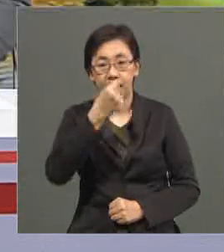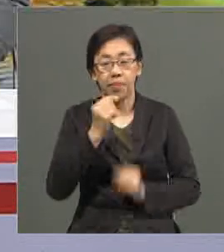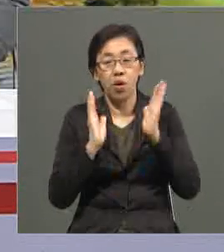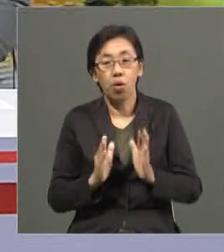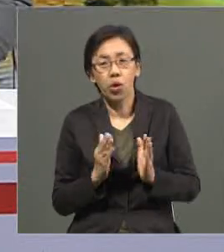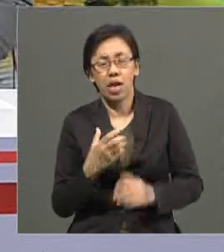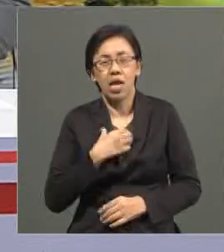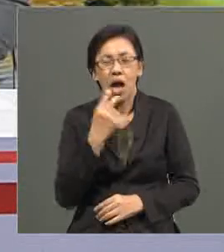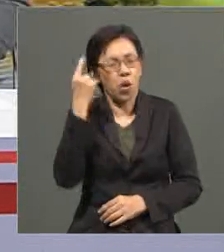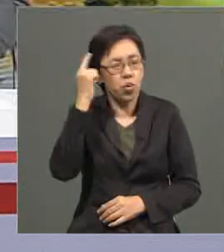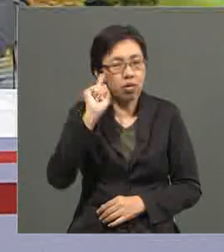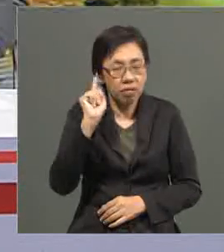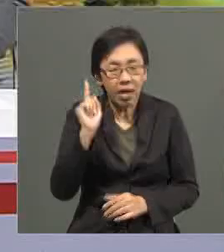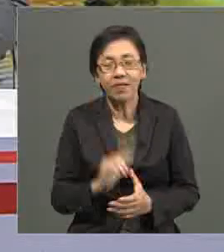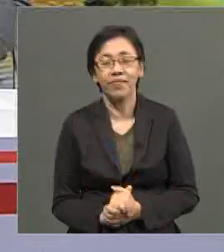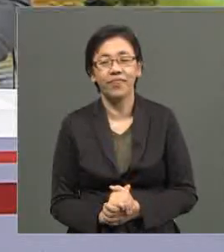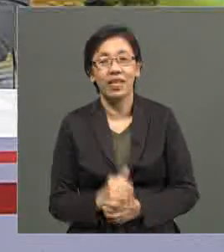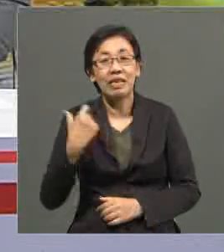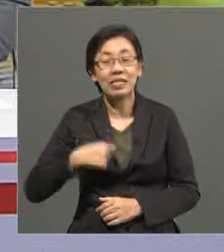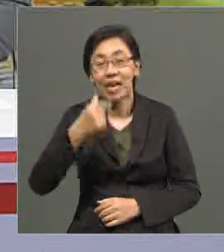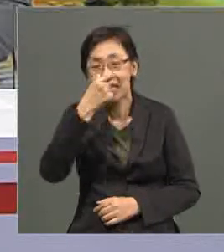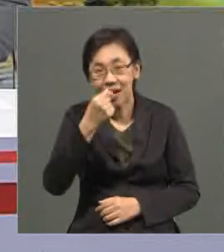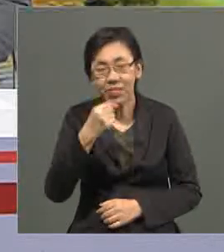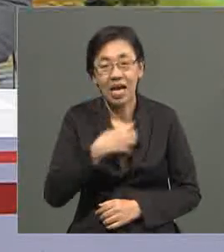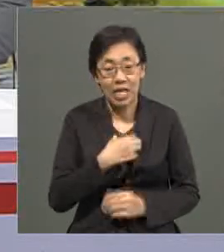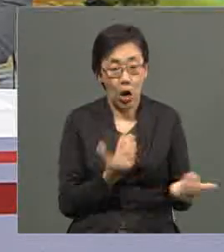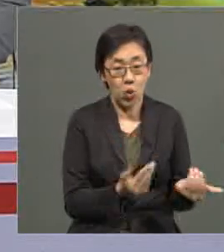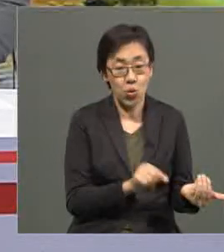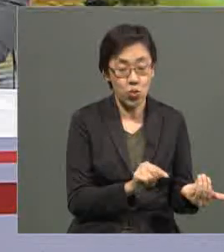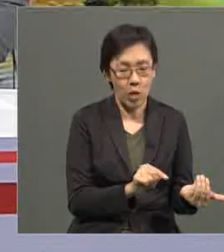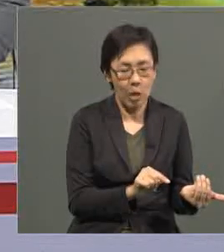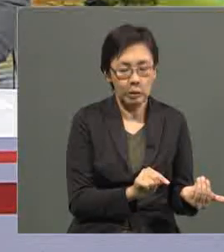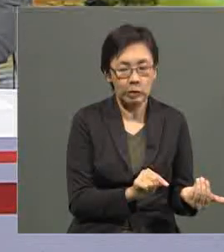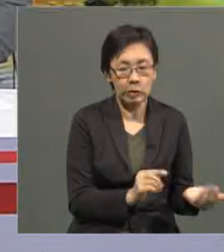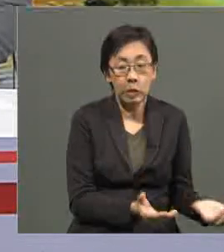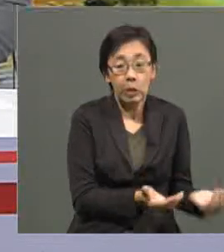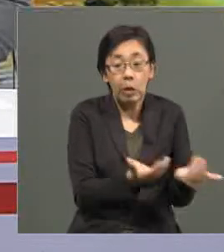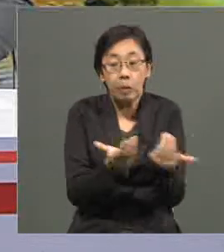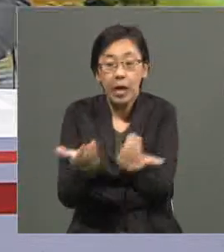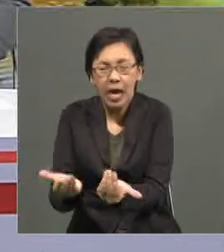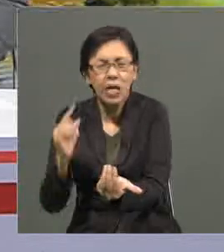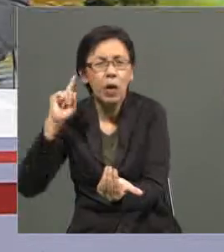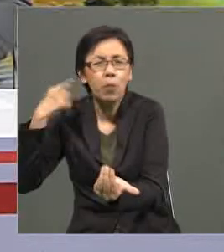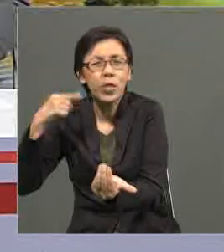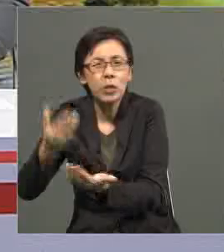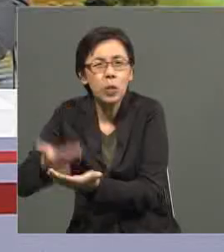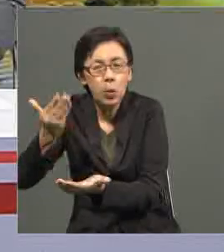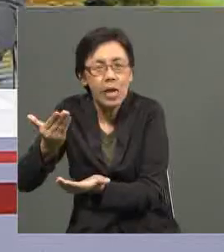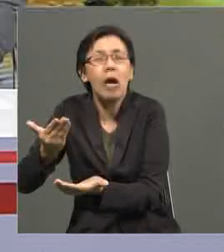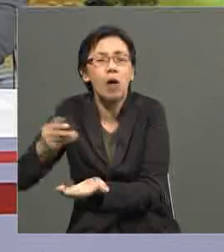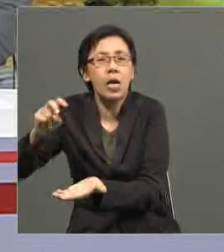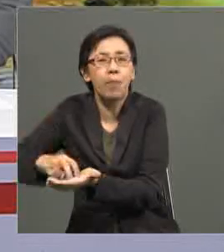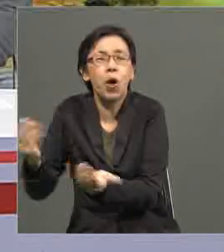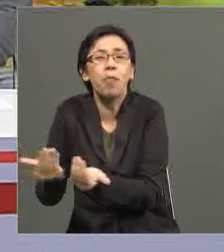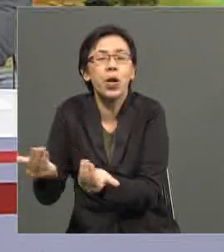มากที่สุดก็คือเรื่องที่เขาบอกว่าทนายตั้มเนี่ยพยายามจะเอาลูกตัวเองไปเป็นลูกบุญธรรมของเจ๊อ้อยนะฮะแล้วนอกจากนั้นเนี่ยนะครับเขา